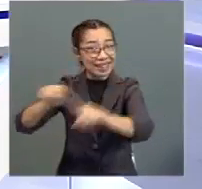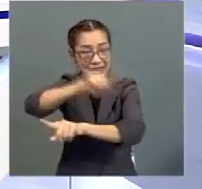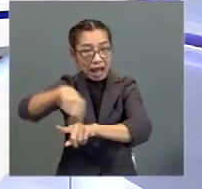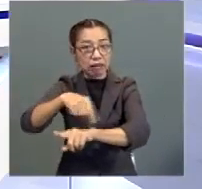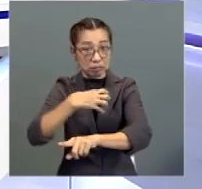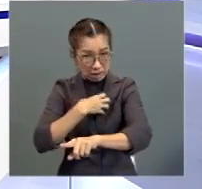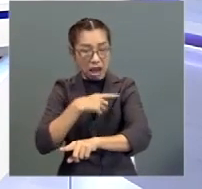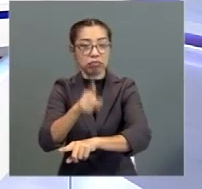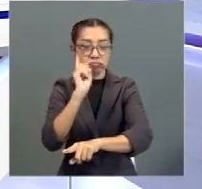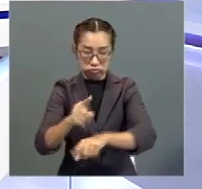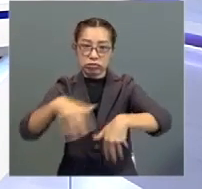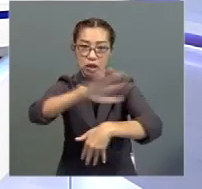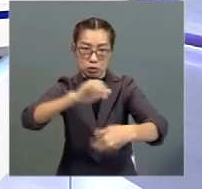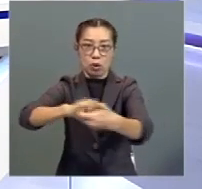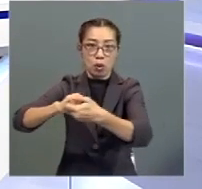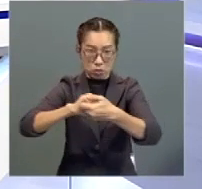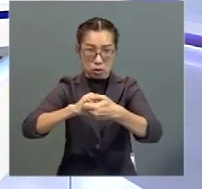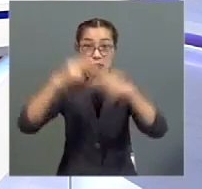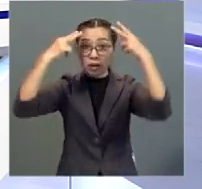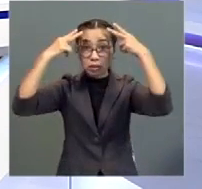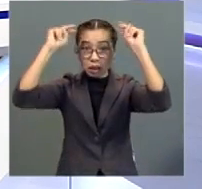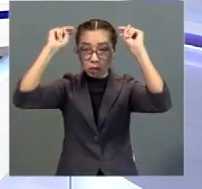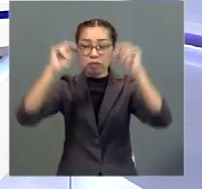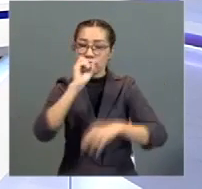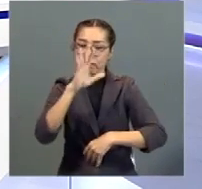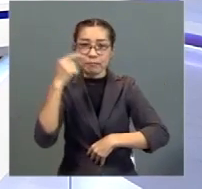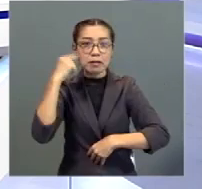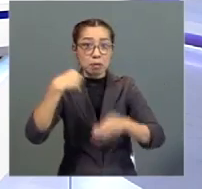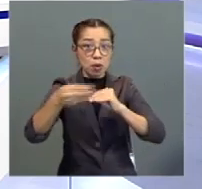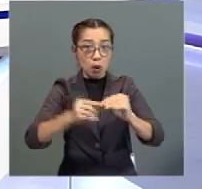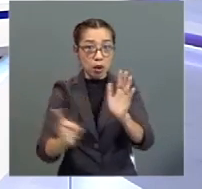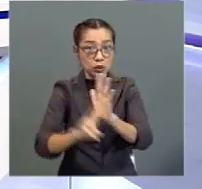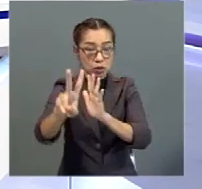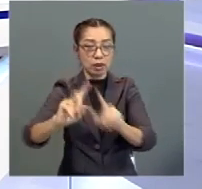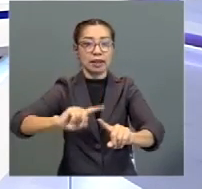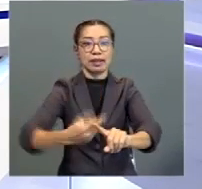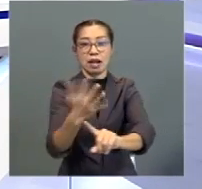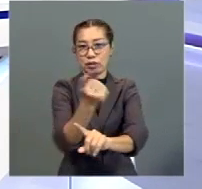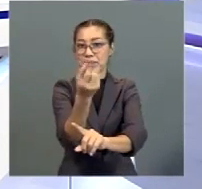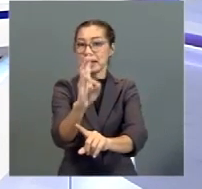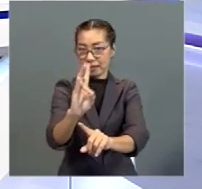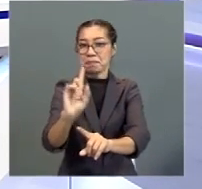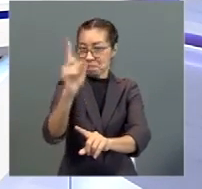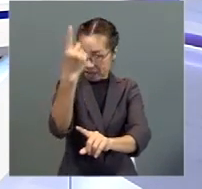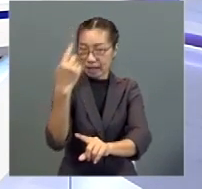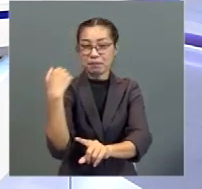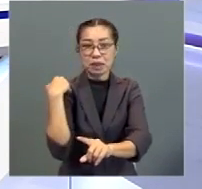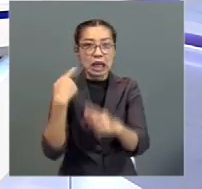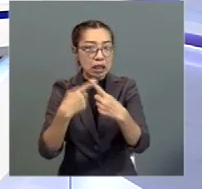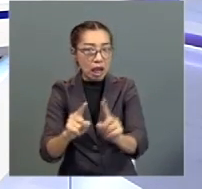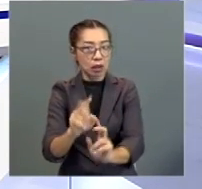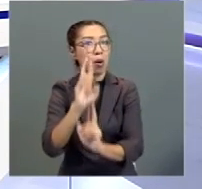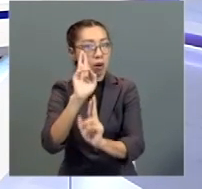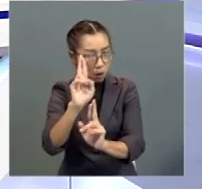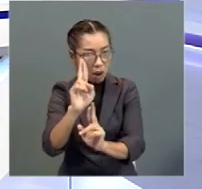ขณะที่นายกรัฐมนตรีเองก็เตรียมผ่อนปลนมาตรการระยะที่2ในช่วงวันที่17พฤษภาคมนี้ค่ะแต่ก็ย้ำนะคะต้องระมัดระวังป